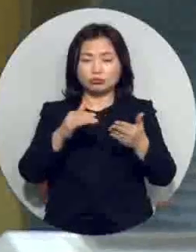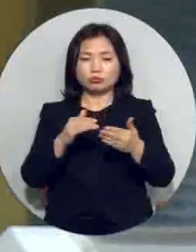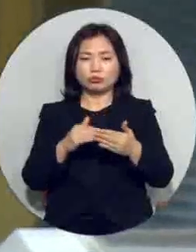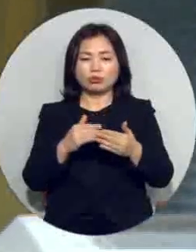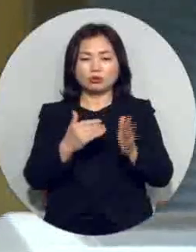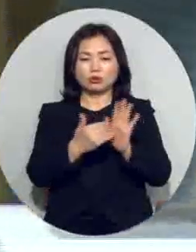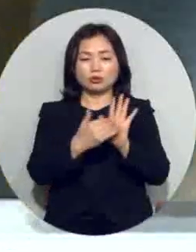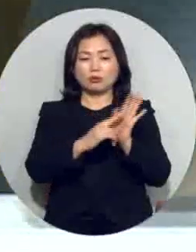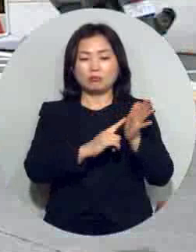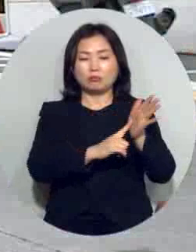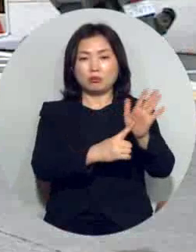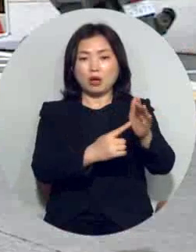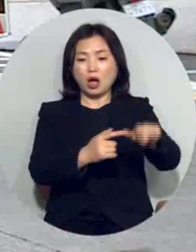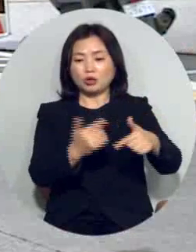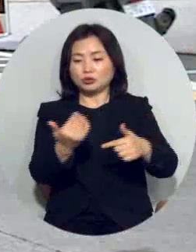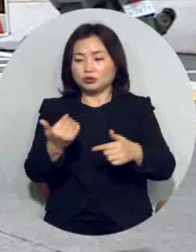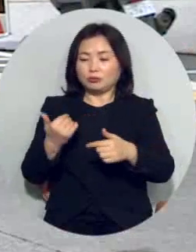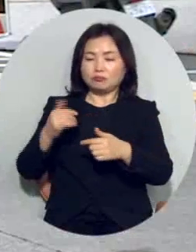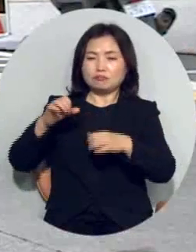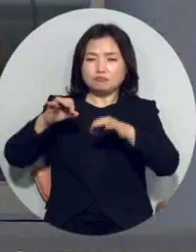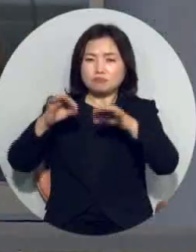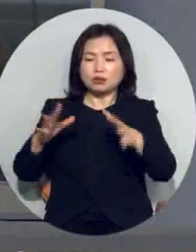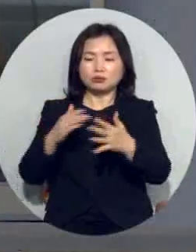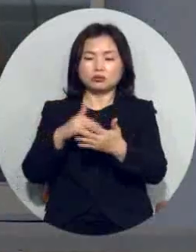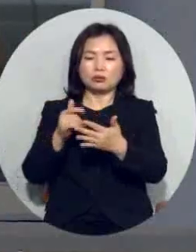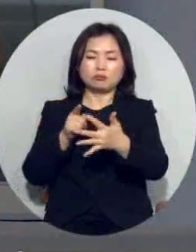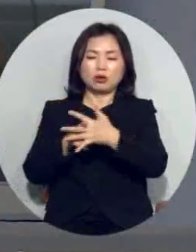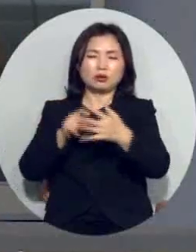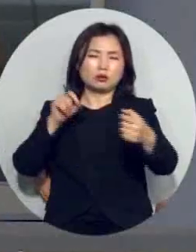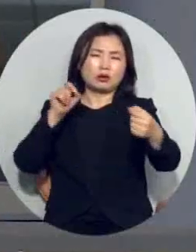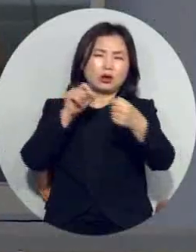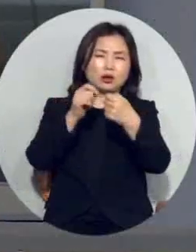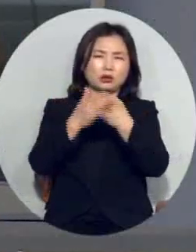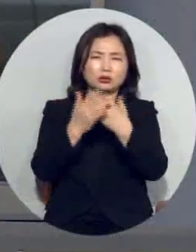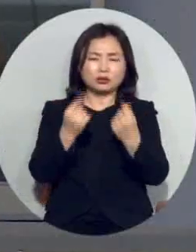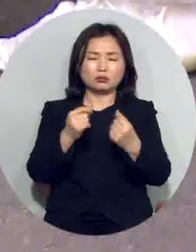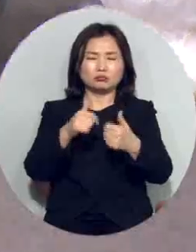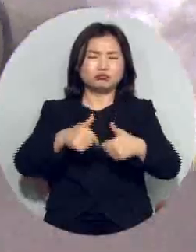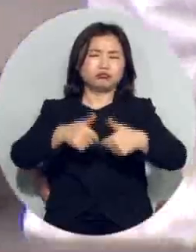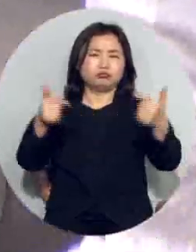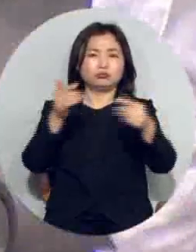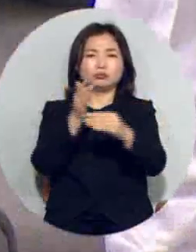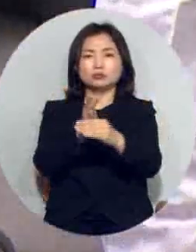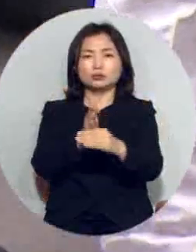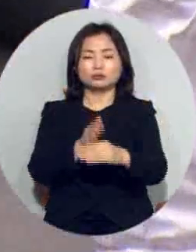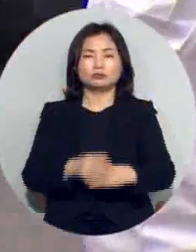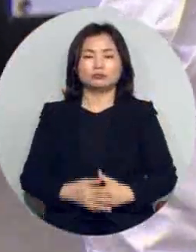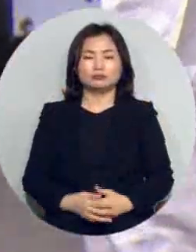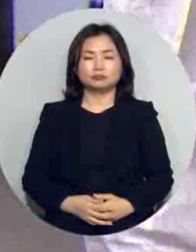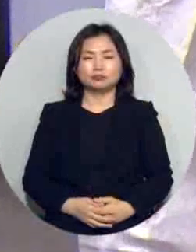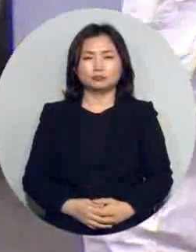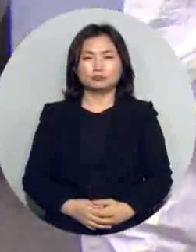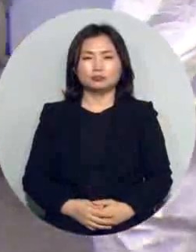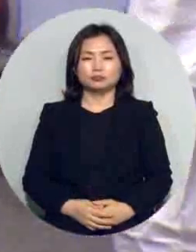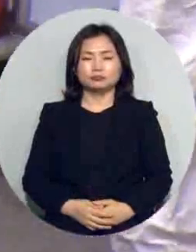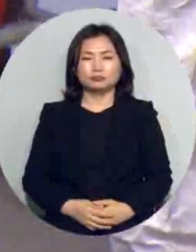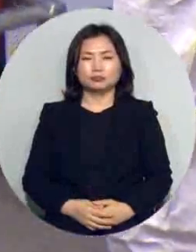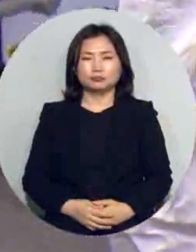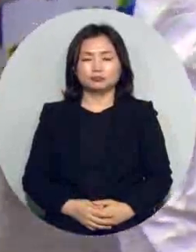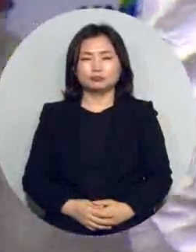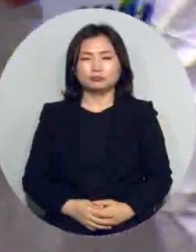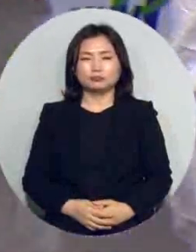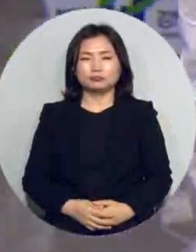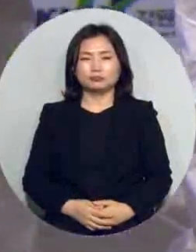대책 발표 하루만의 방역당국 의 예측치 에 근접할 정도로 폭증하고 있습니다 mbc 뉴스 도 간협